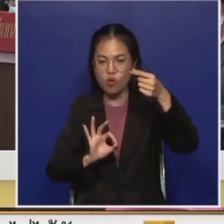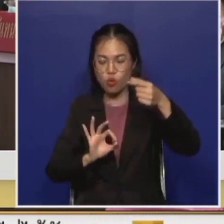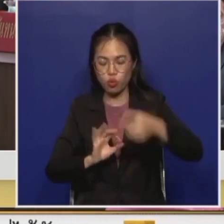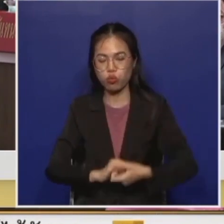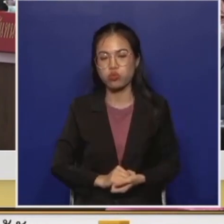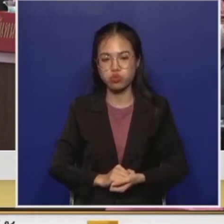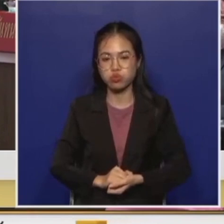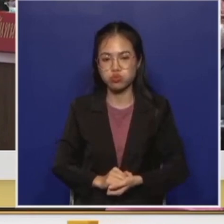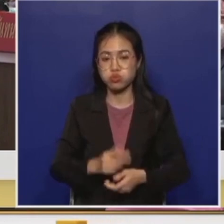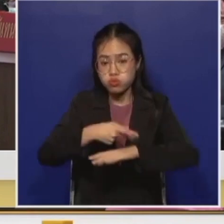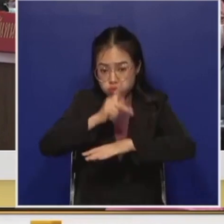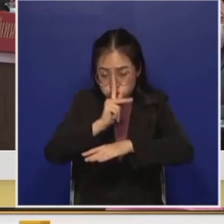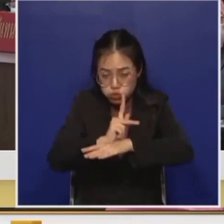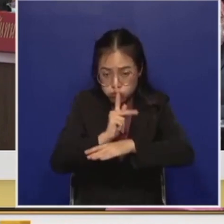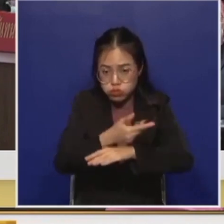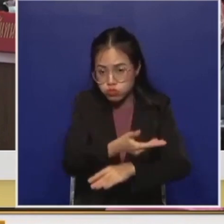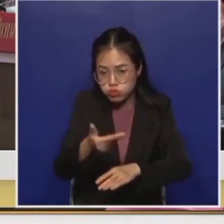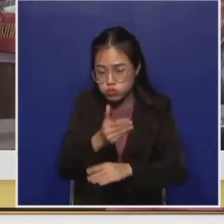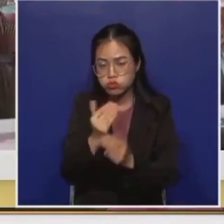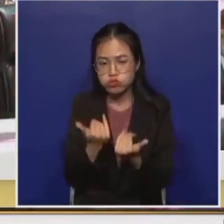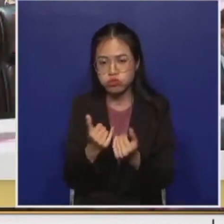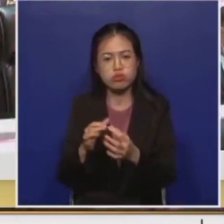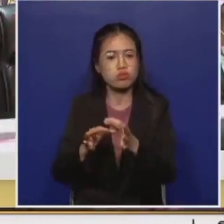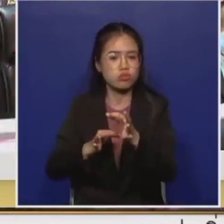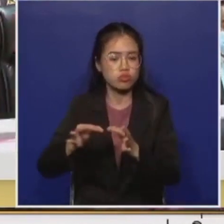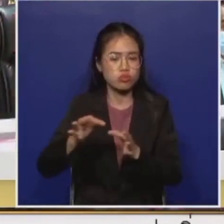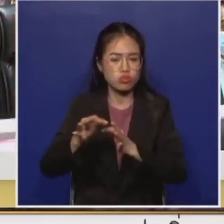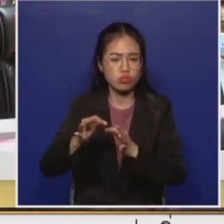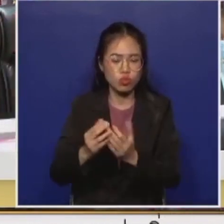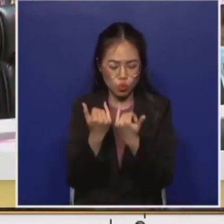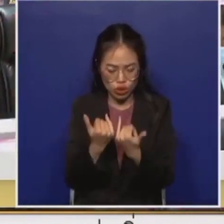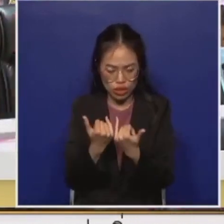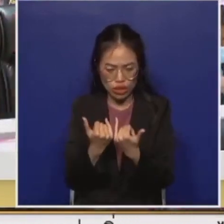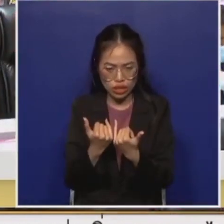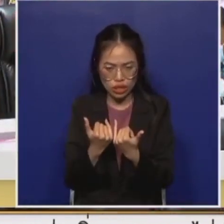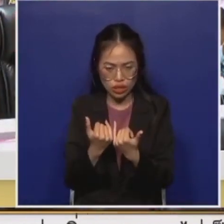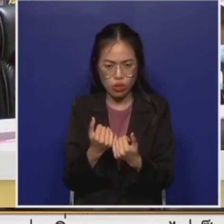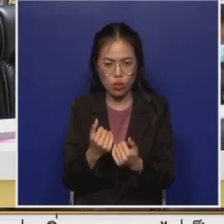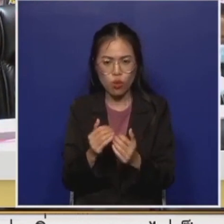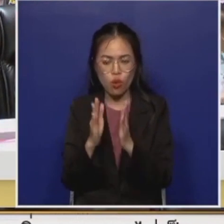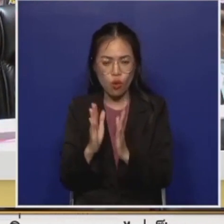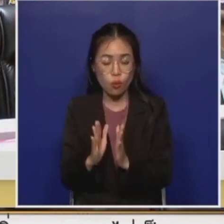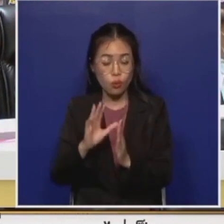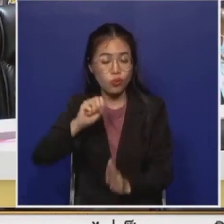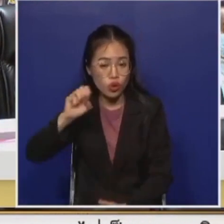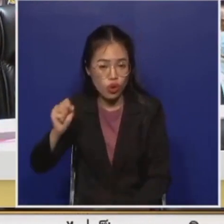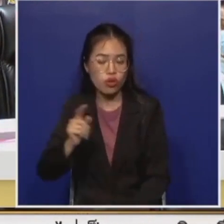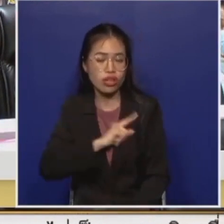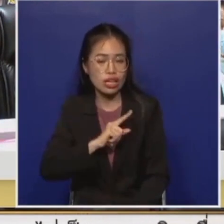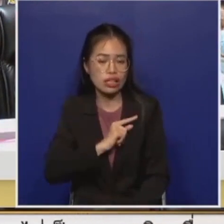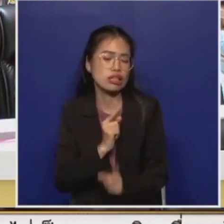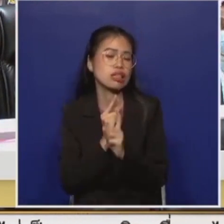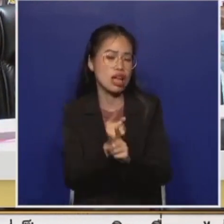การอภิปรายไม่ไ้วางใจเป็นการทำหน้าที่ตามอดปหยดรัฐธรรนูล